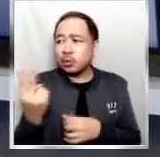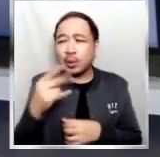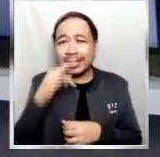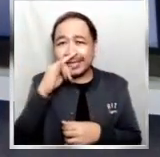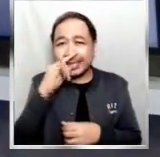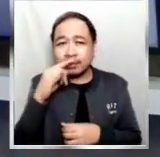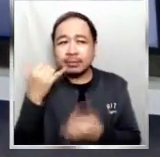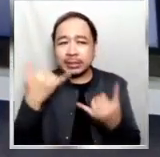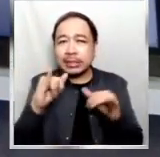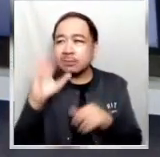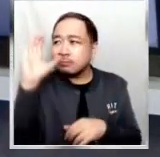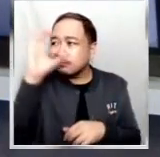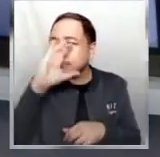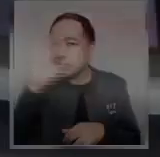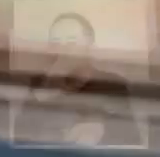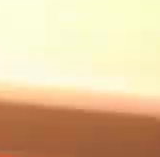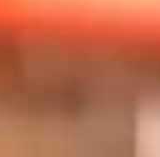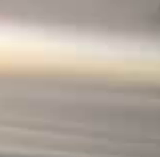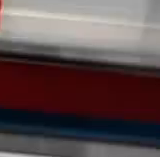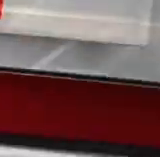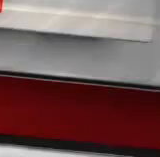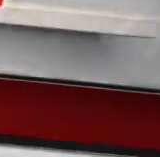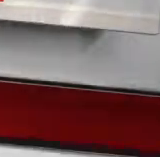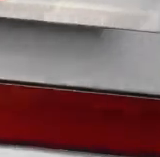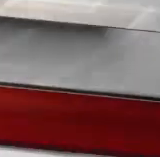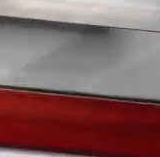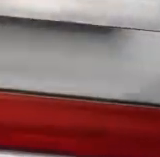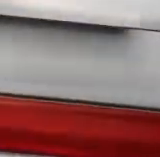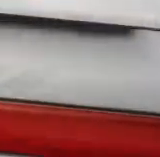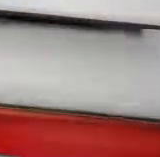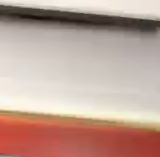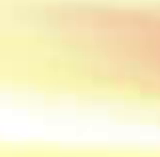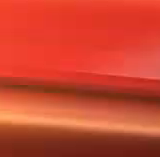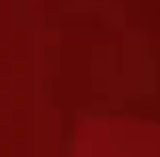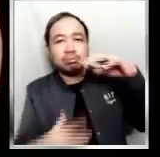magka-landslide. Live mula sa lungsod ng Bagyo, nakatutok si Ian Cruz.